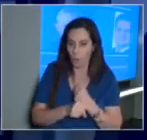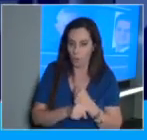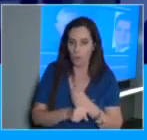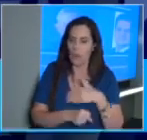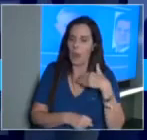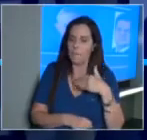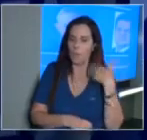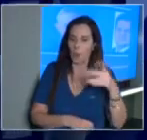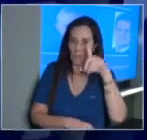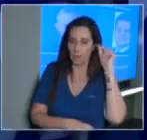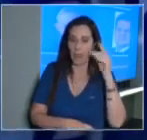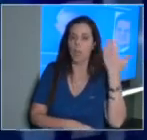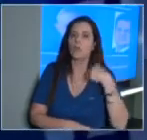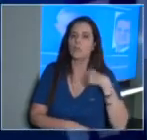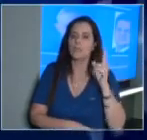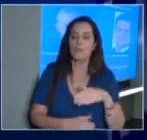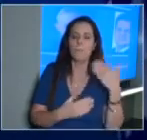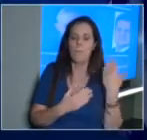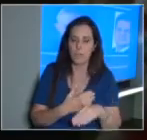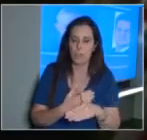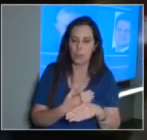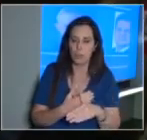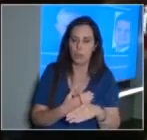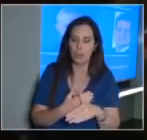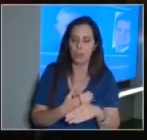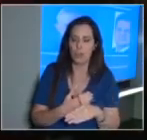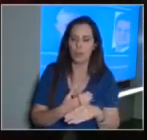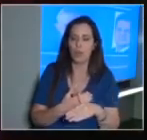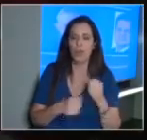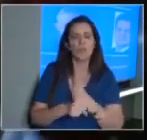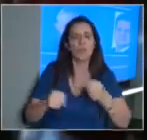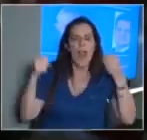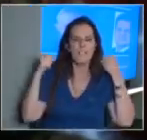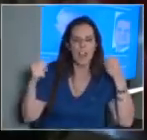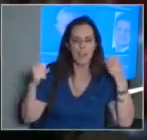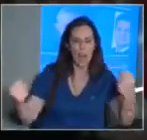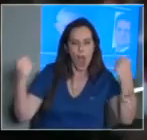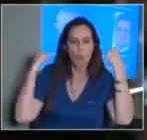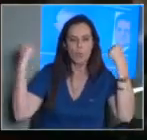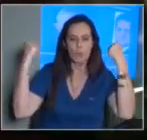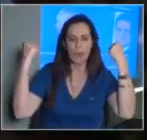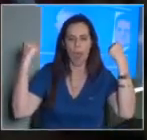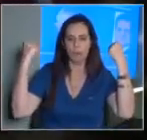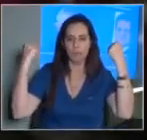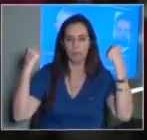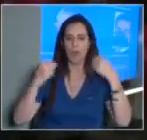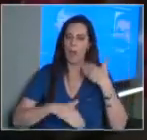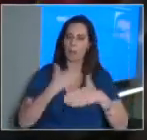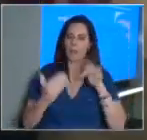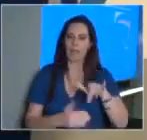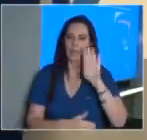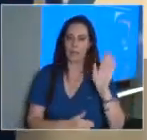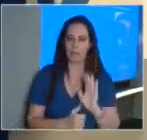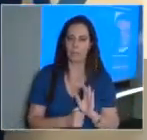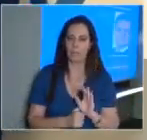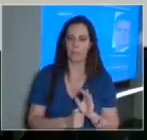יהיו מחוץ לתל אביב. היינו צריכים בסופו של דבר לתת איזה הפגנה לעוצמה של ההתנגדות למהלכים נגד